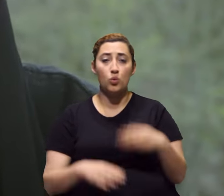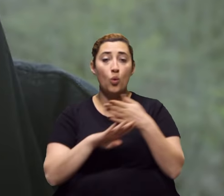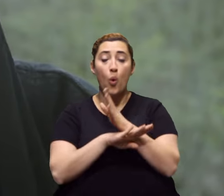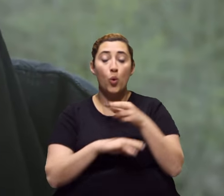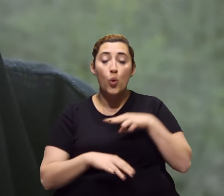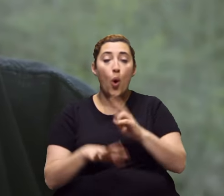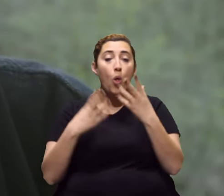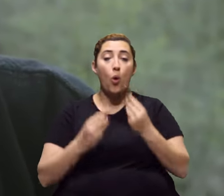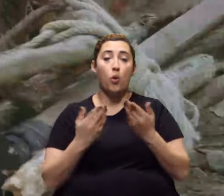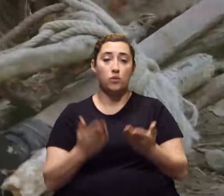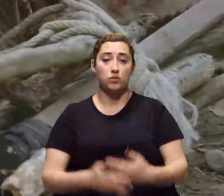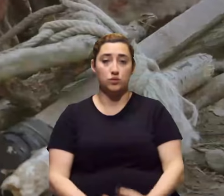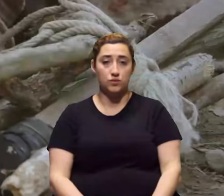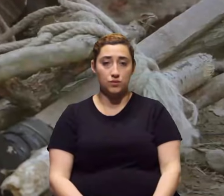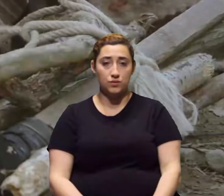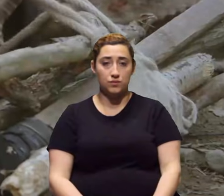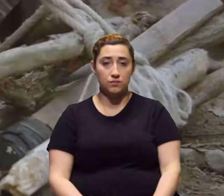doğru yola gelesin.